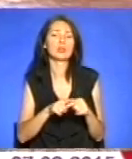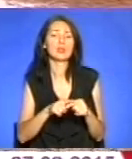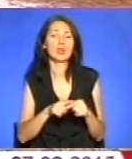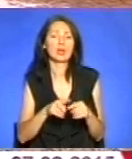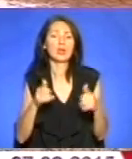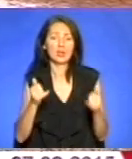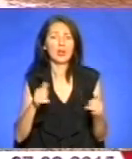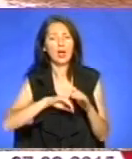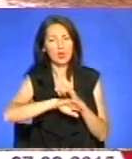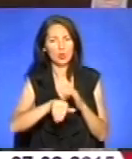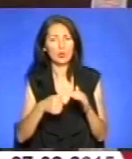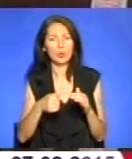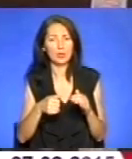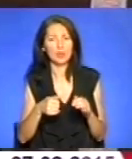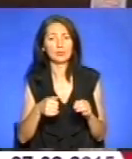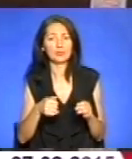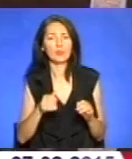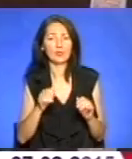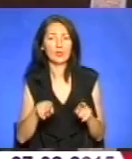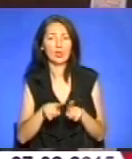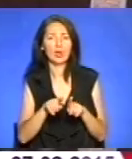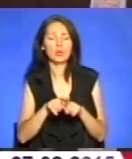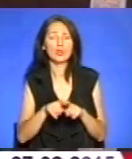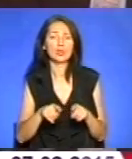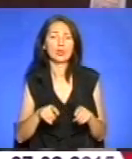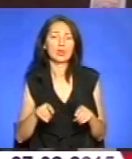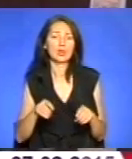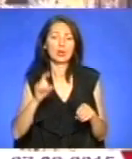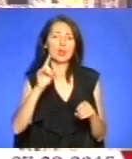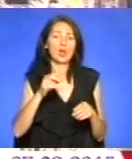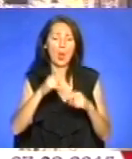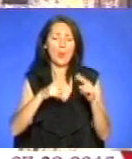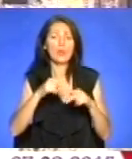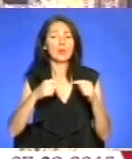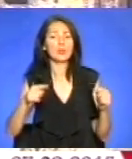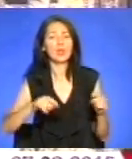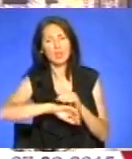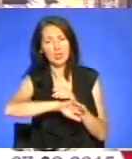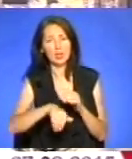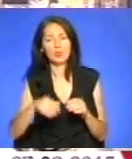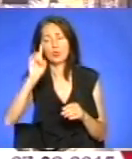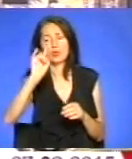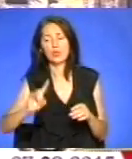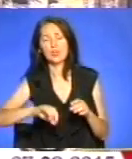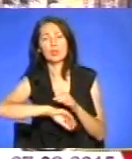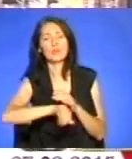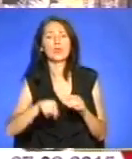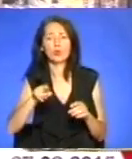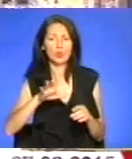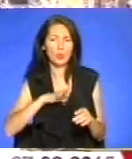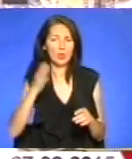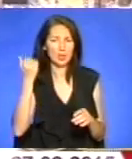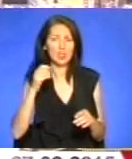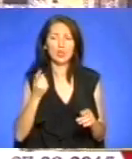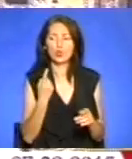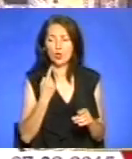злодіїв. Будматеріали розкрадають, знімають вікна та перестінки. Тут були сторожа, які сторожували, доглядали, бодай на